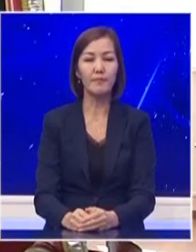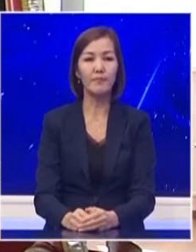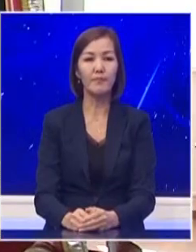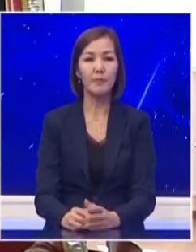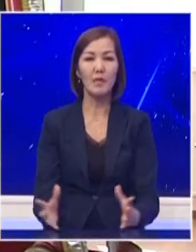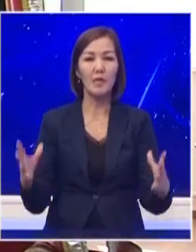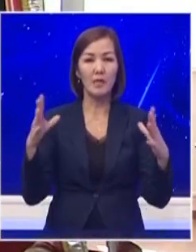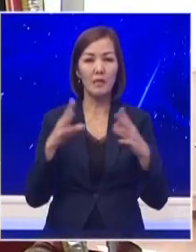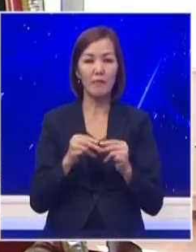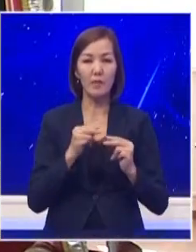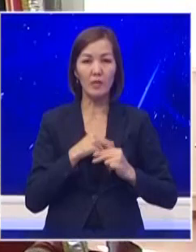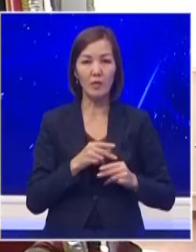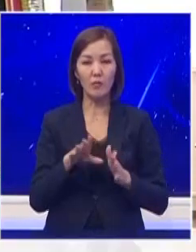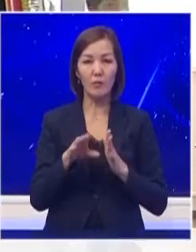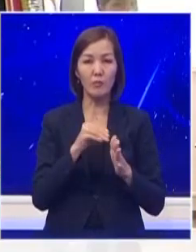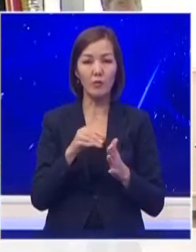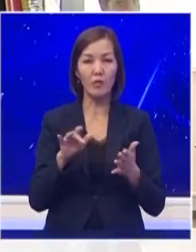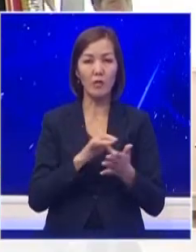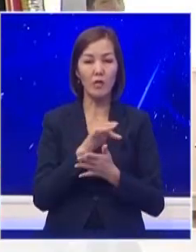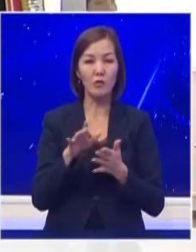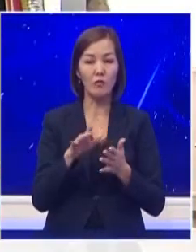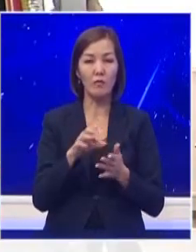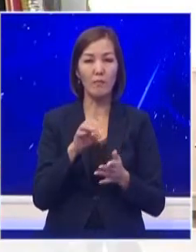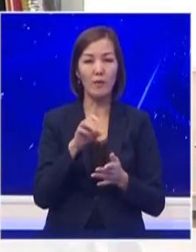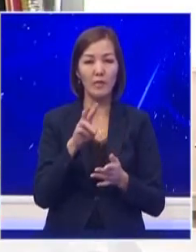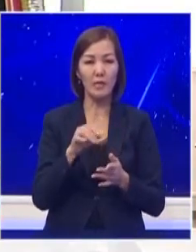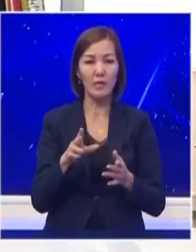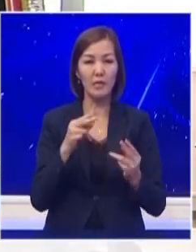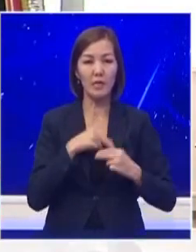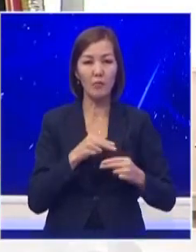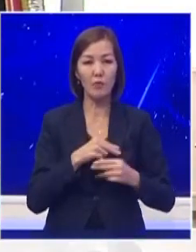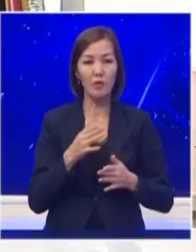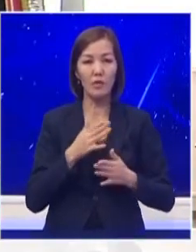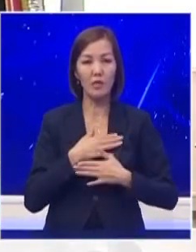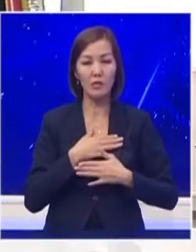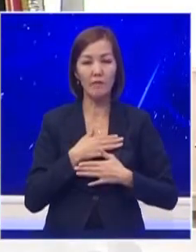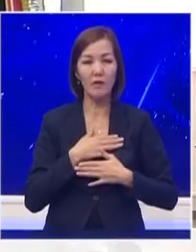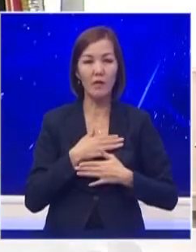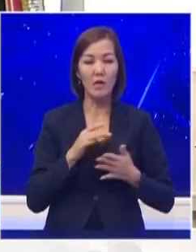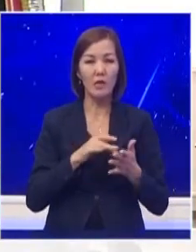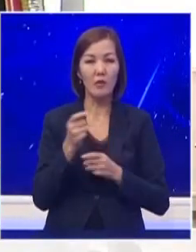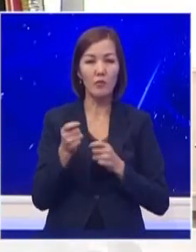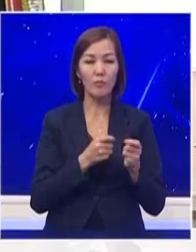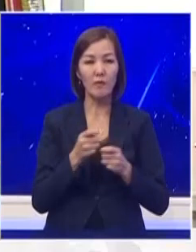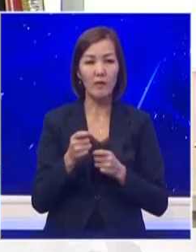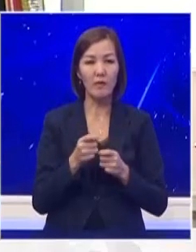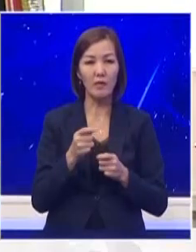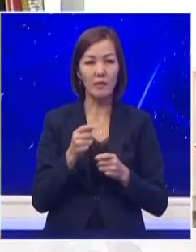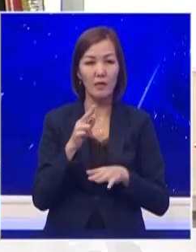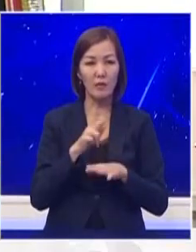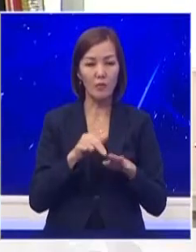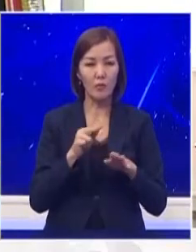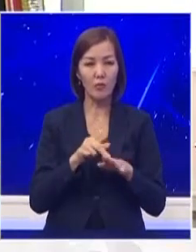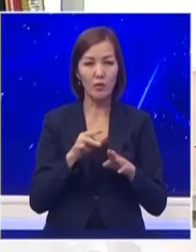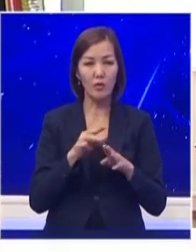совместная работа депутатов городского мастихата и работа нашего городского управления внутренних дел Я думаю